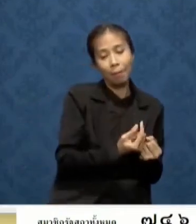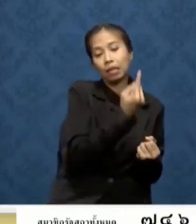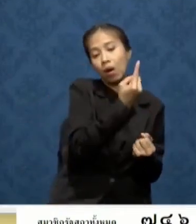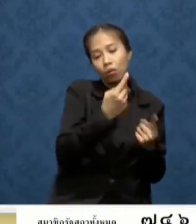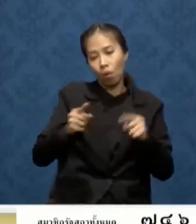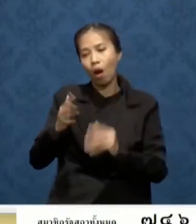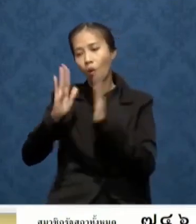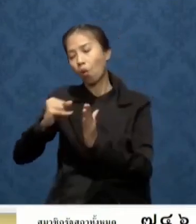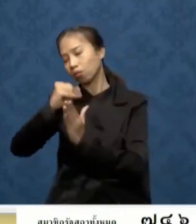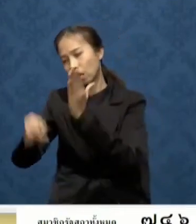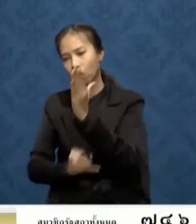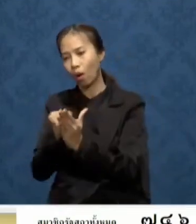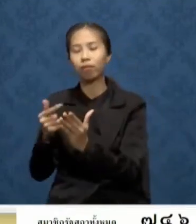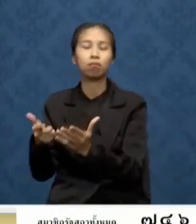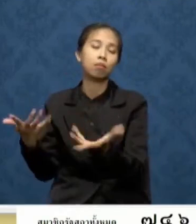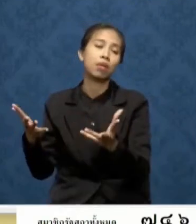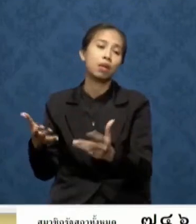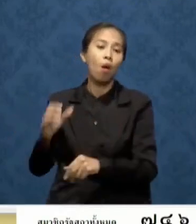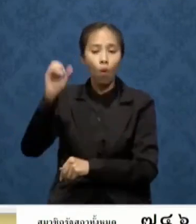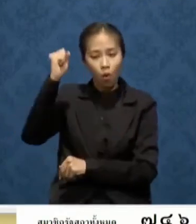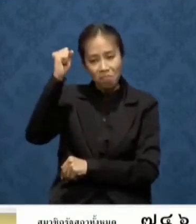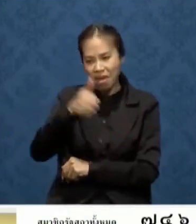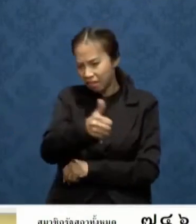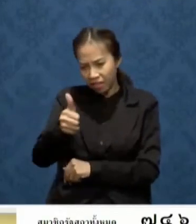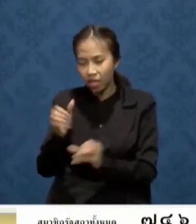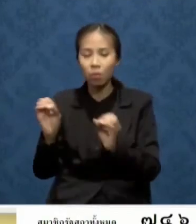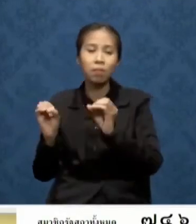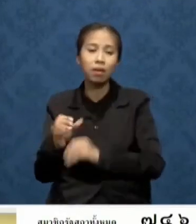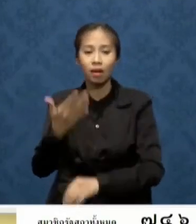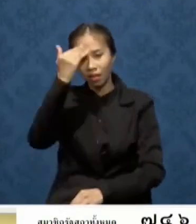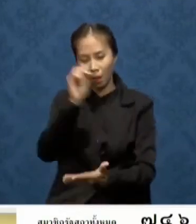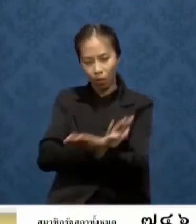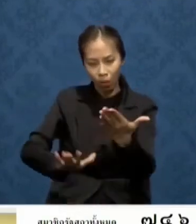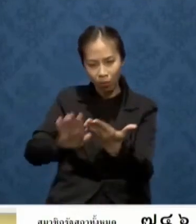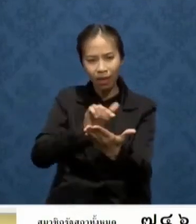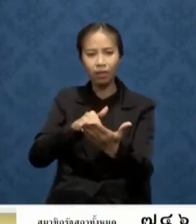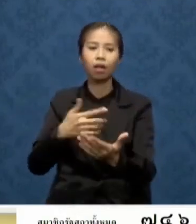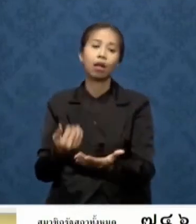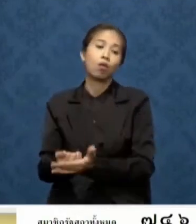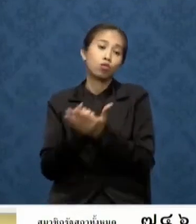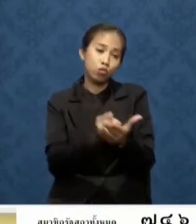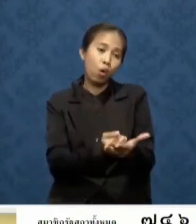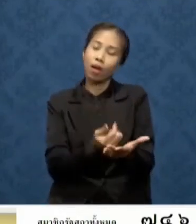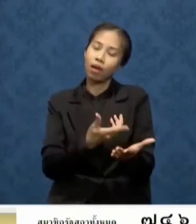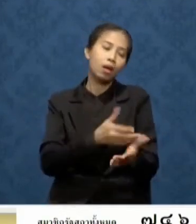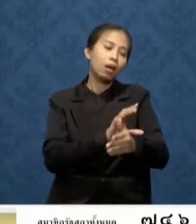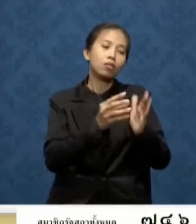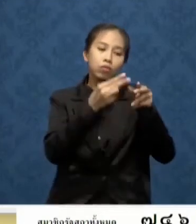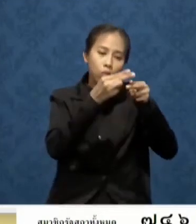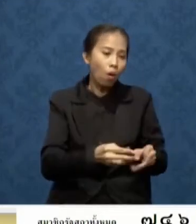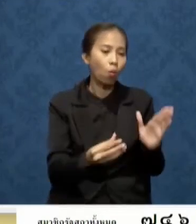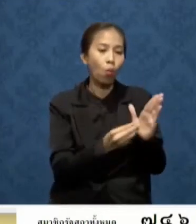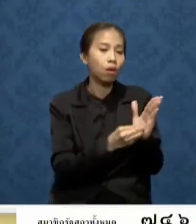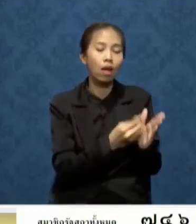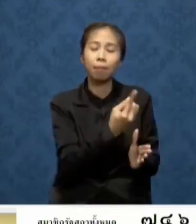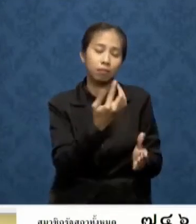แต่ลถเมดีว เวลไมมเป enabled for moneyและทำไมคนทปเทศจะตมาช่วยกั อุ้ค้าลัฟ้าในกุเทรภา มากมายมหาศาล ขนาดน